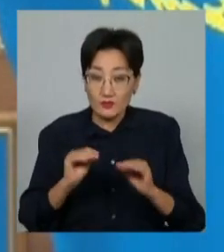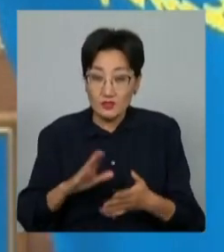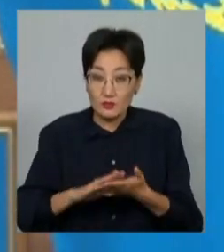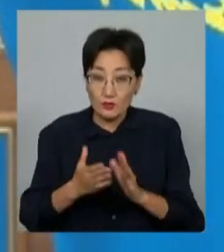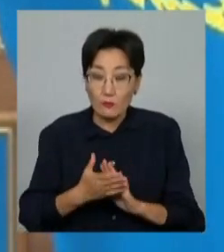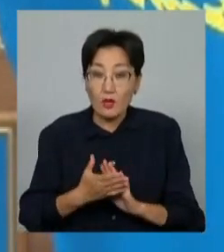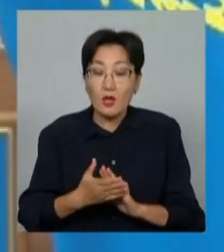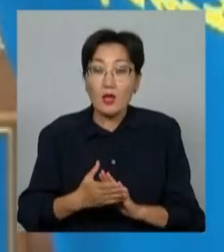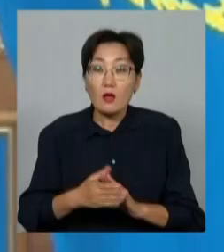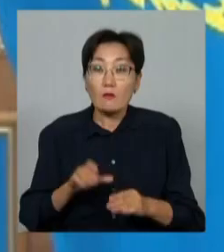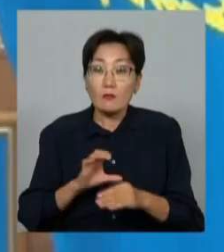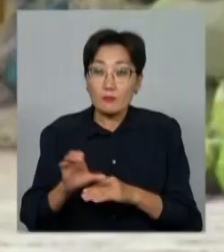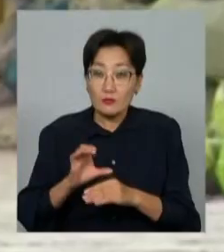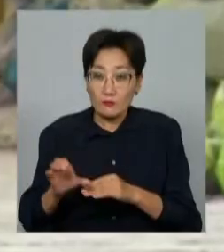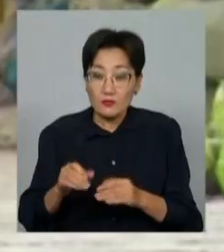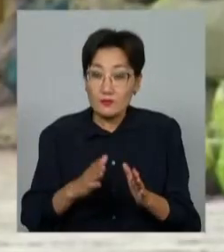по продовольственным системам.